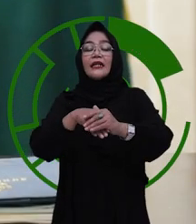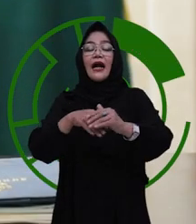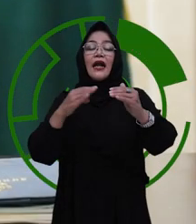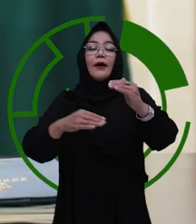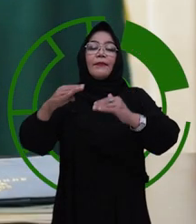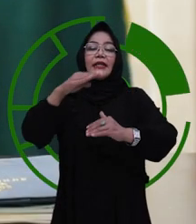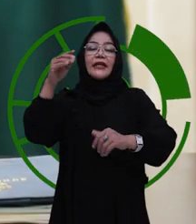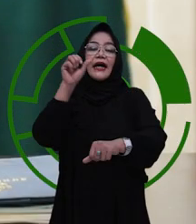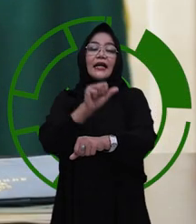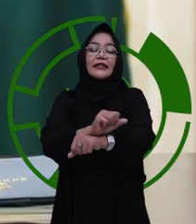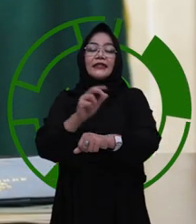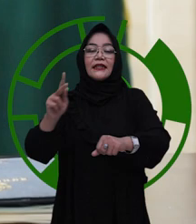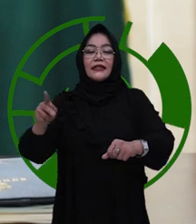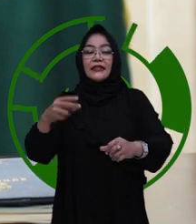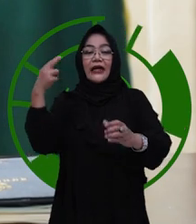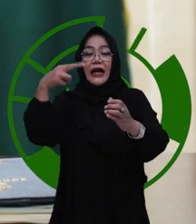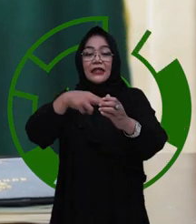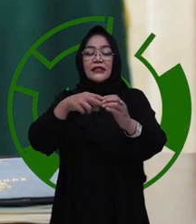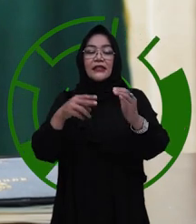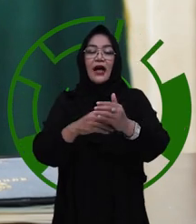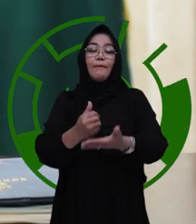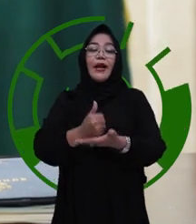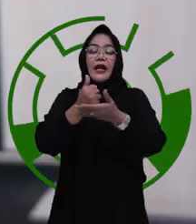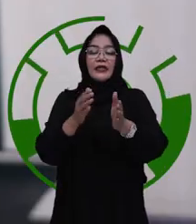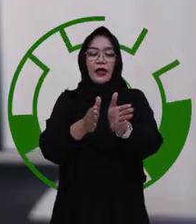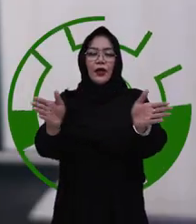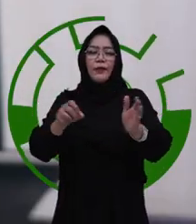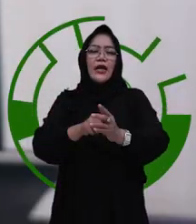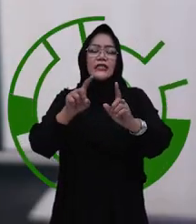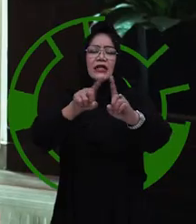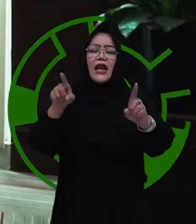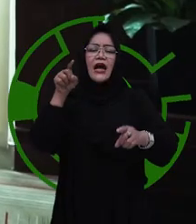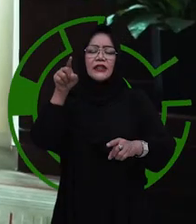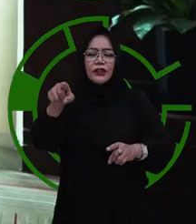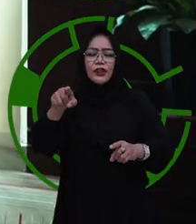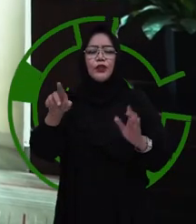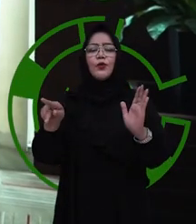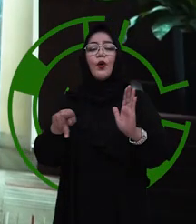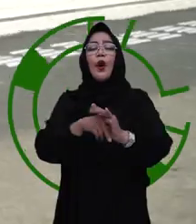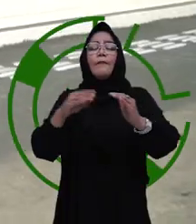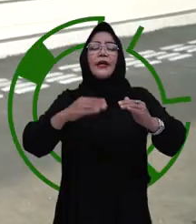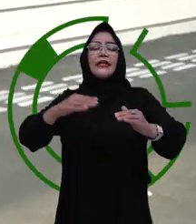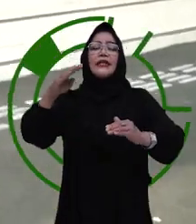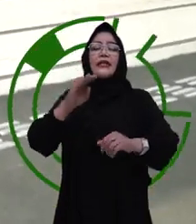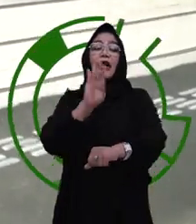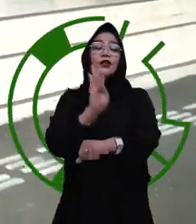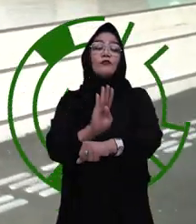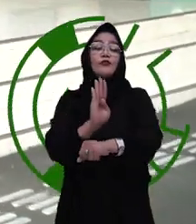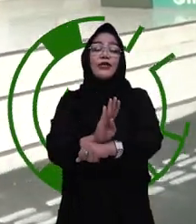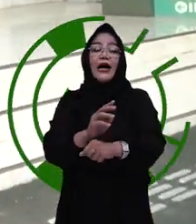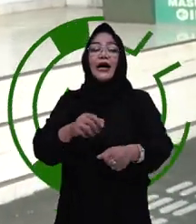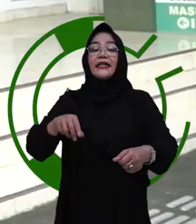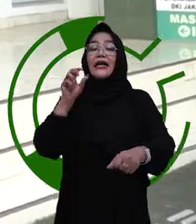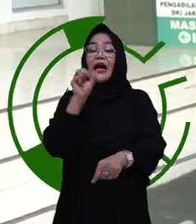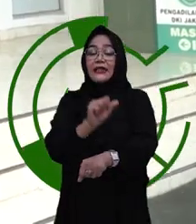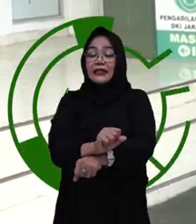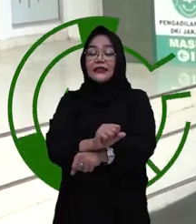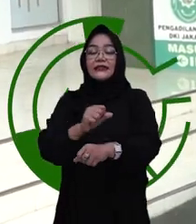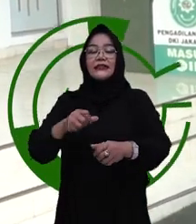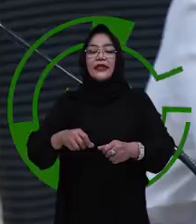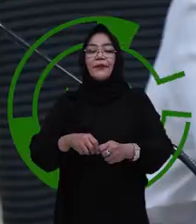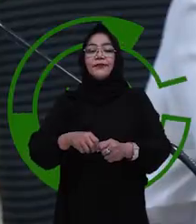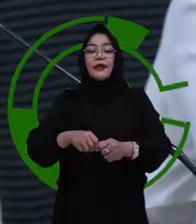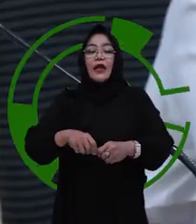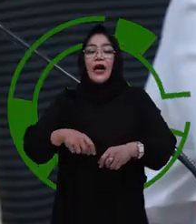kinerja, serta pelayanan publik. Selain itu, peningkatan budaya kerja serta nilai dasar aparatur sipil